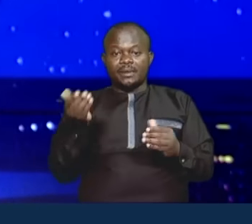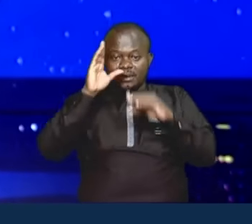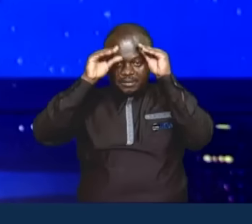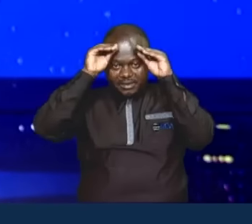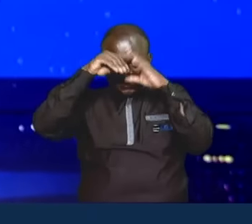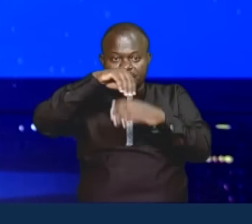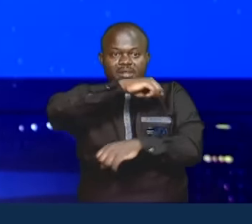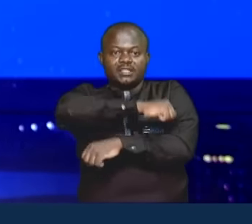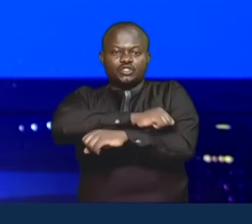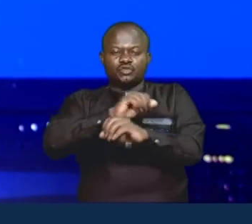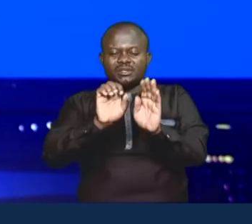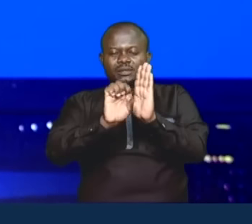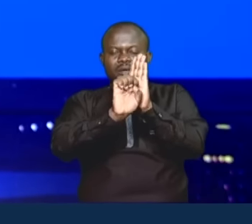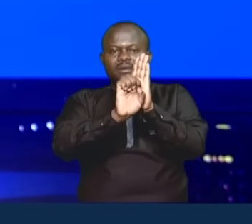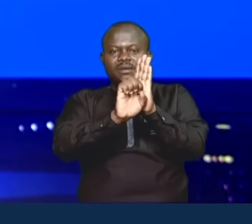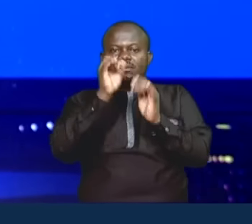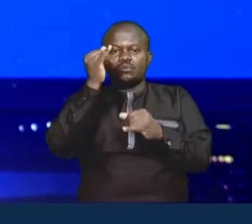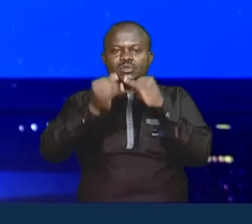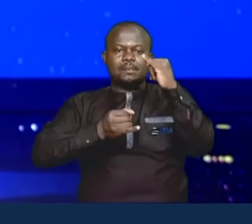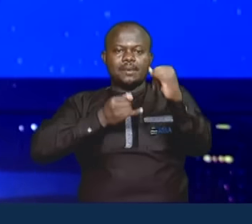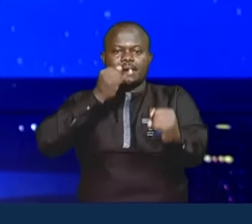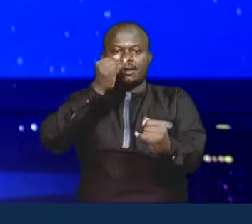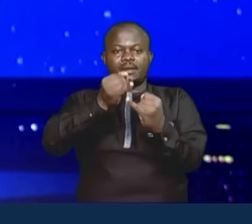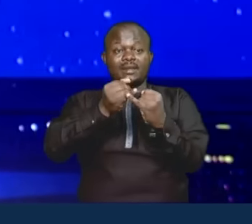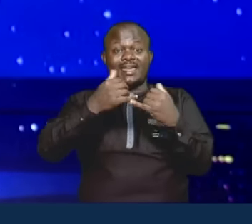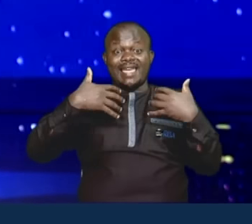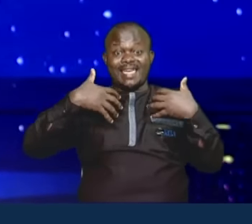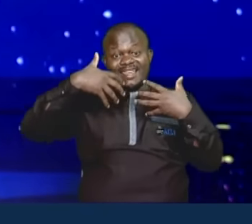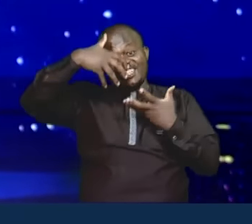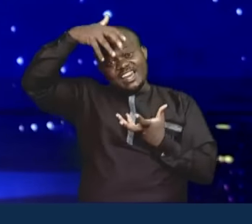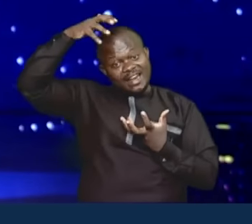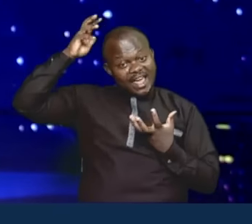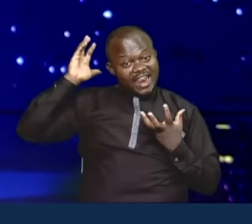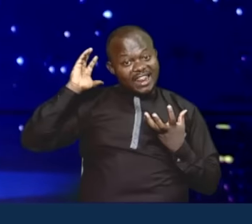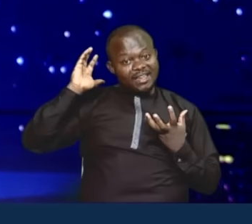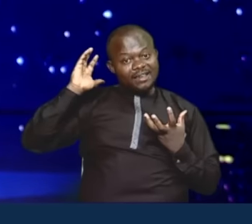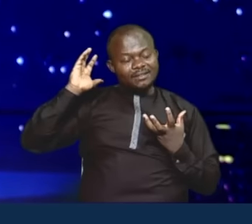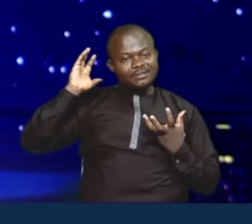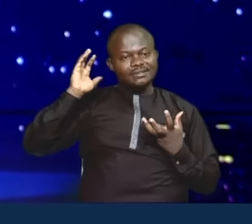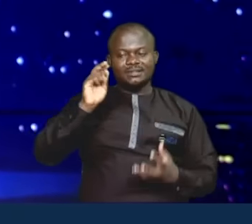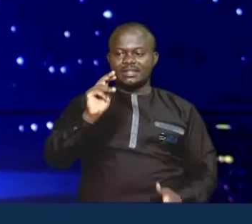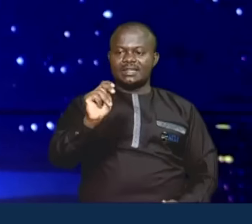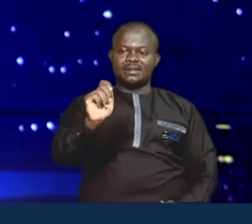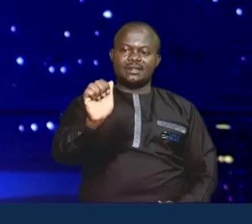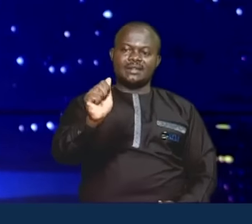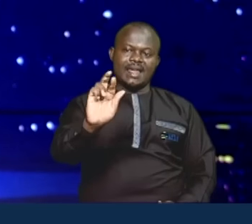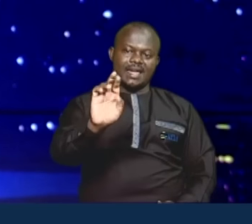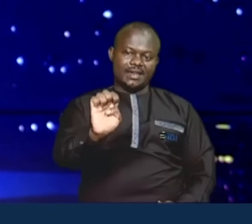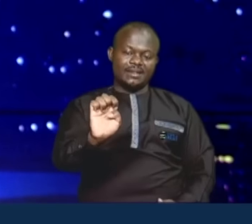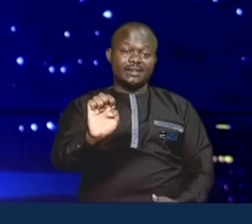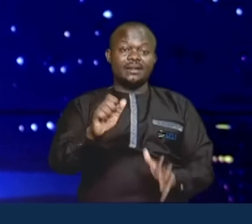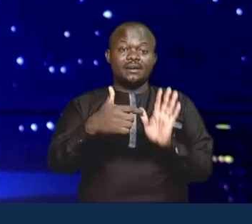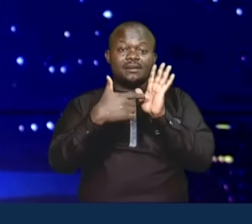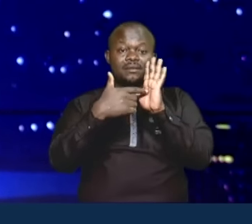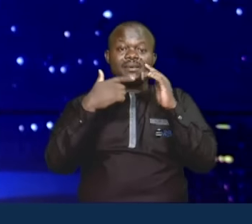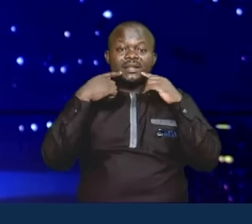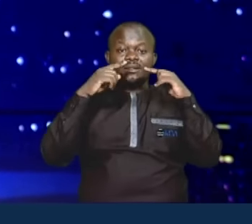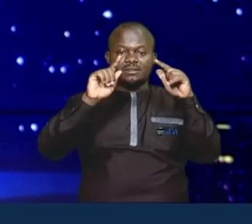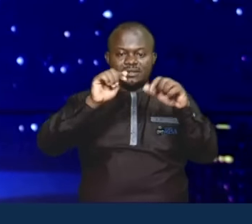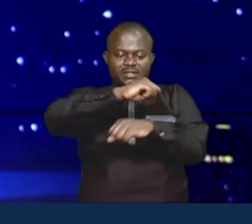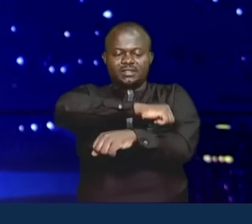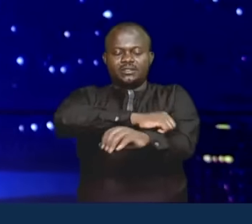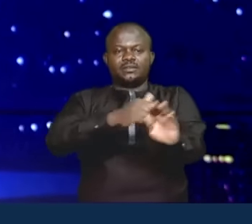ishuri ry'ikitegerezo mpuzamahanga rya Ntare Louisland biherereye mu karere ka Bugesera bavuga ko iri shuri ari